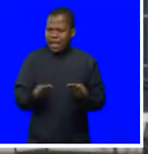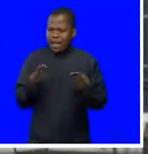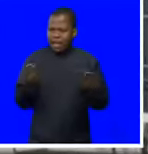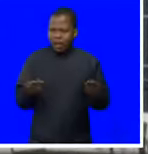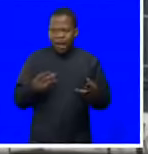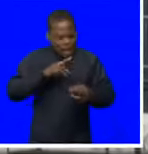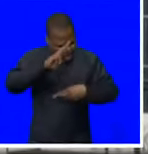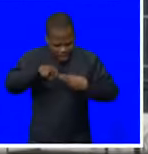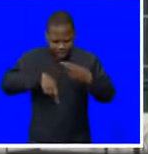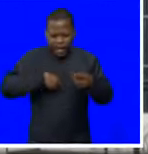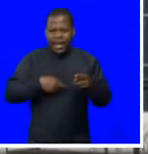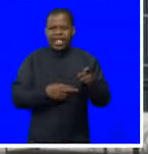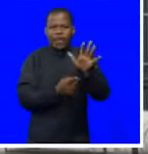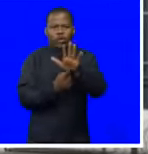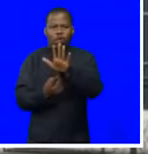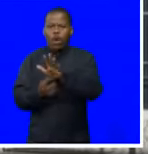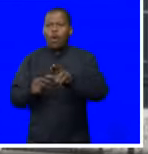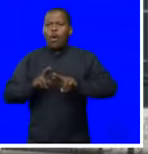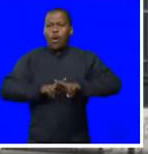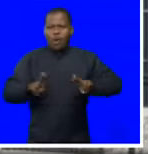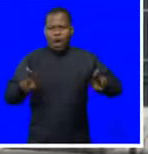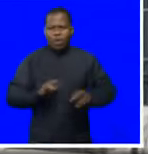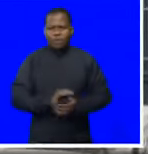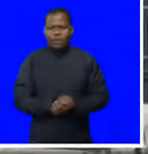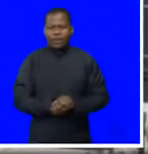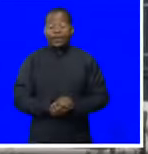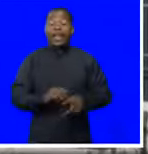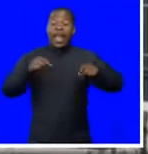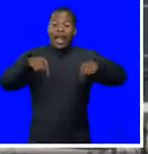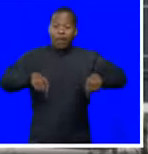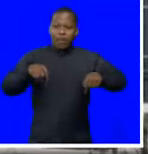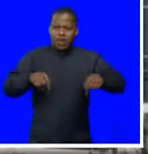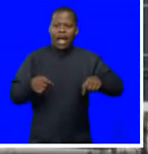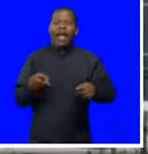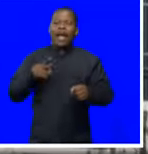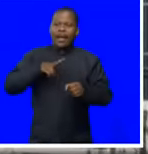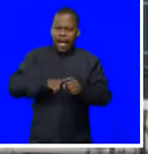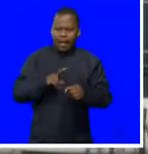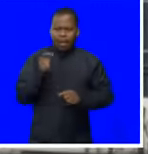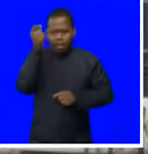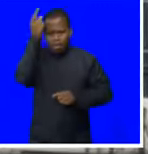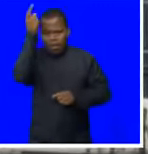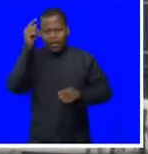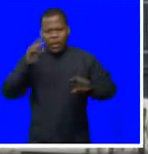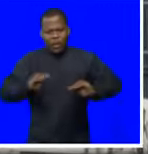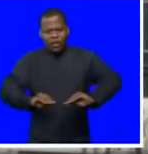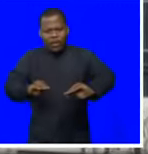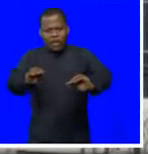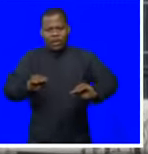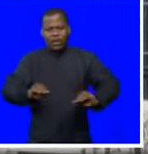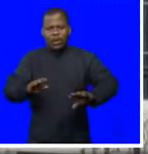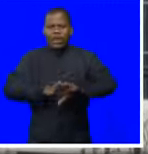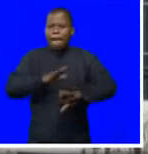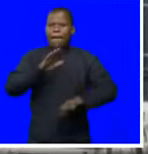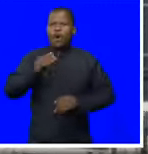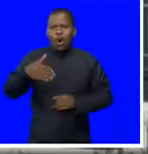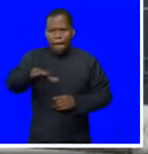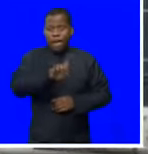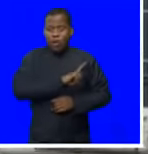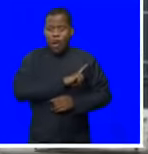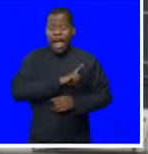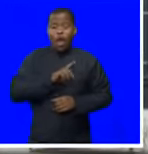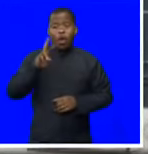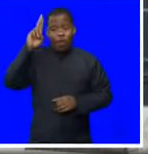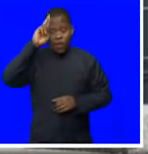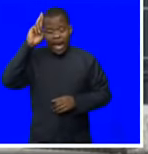abahloniphi lethu timbawu letitfolakala ku level crossing. So lamhlanje na sithathe nasi lelifuba ukuthi sike lapha emgwaqeni sikhona ekukhumbutane